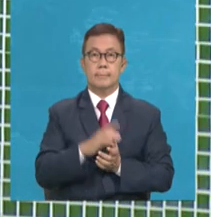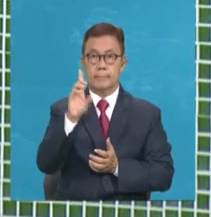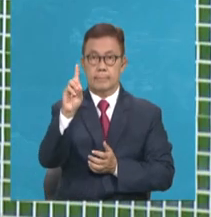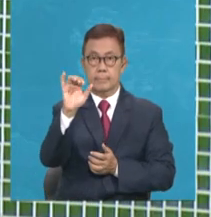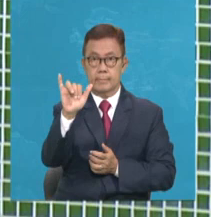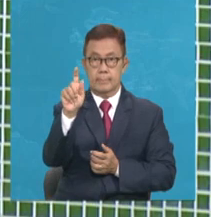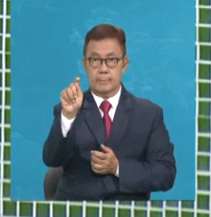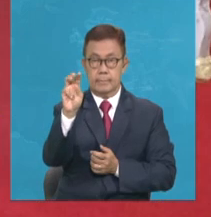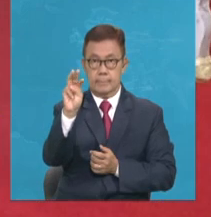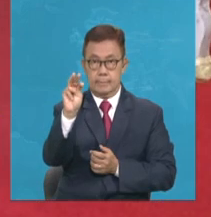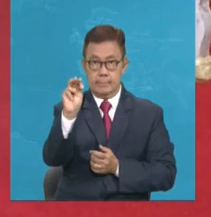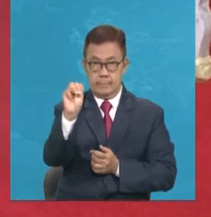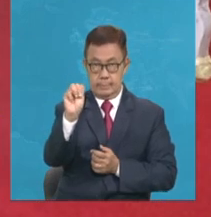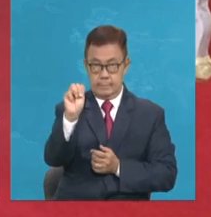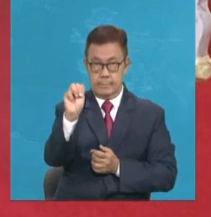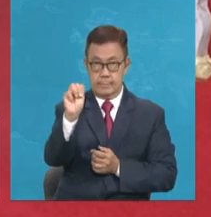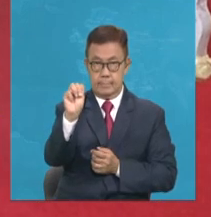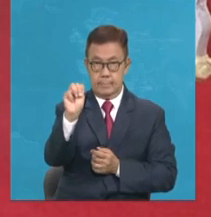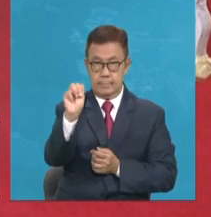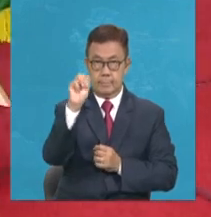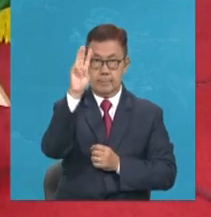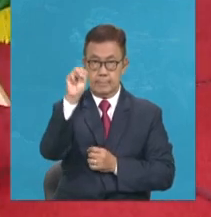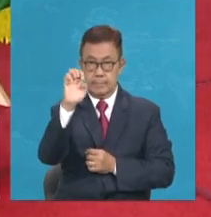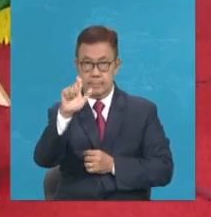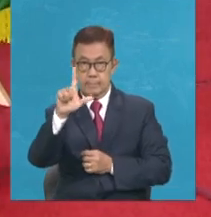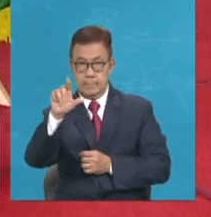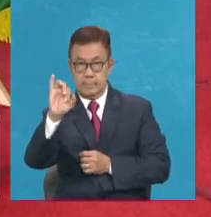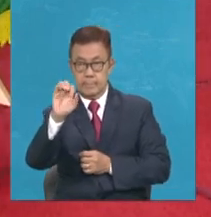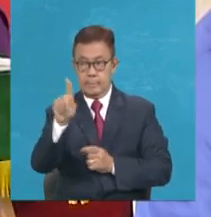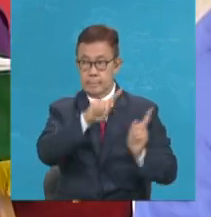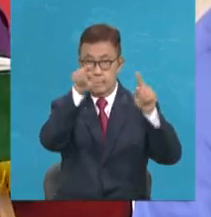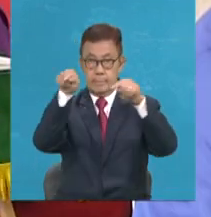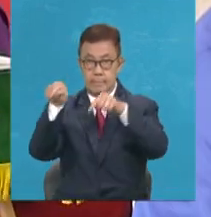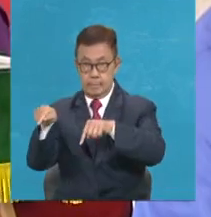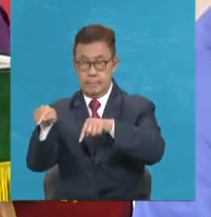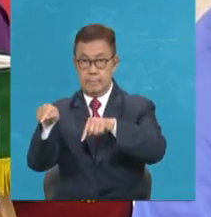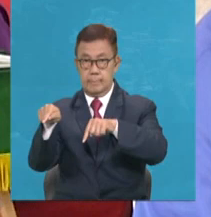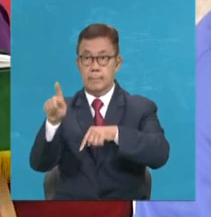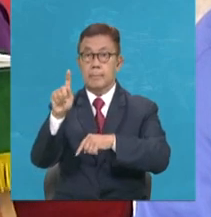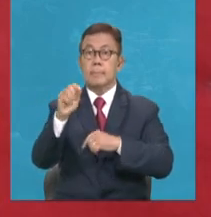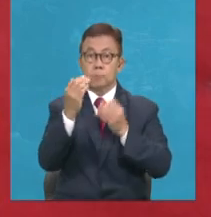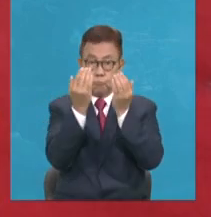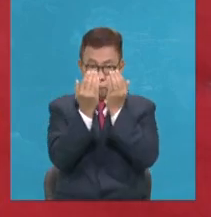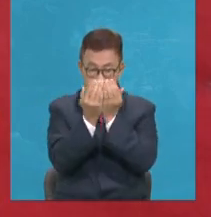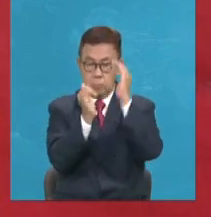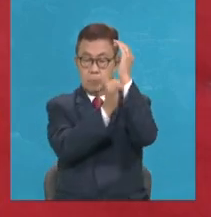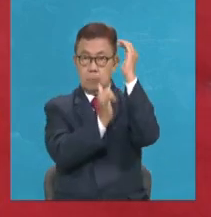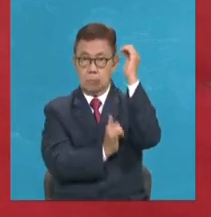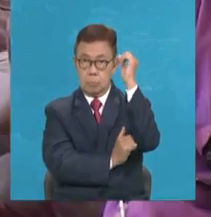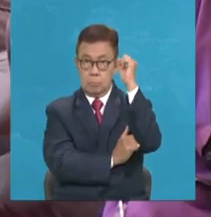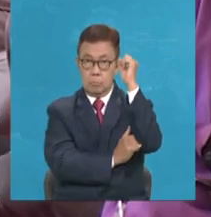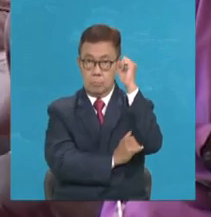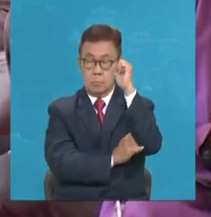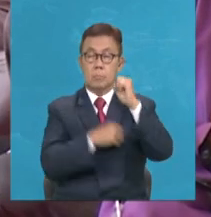Duri yang keramat Mulia padu kesari Pangeran Muda Abdul Malik berkenan berangkat ke majelis bertahlil anjuran Yayasan Sultan